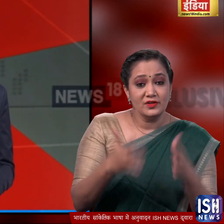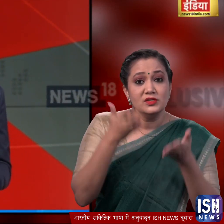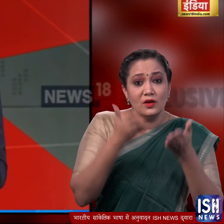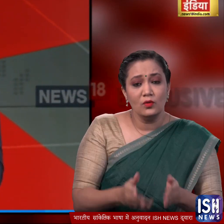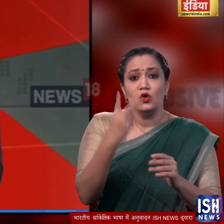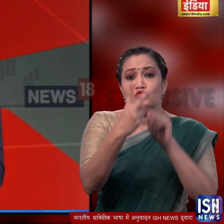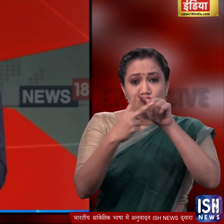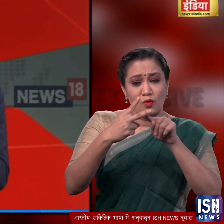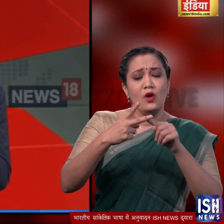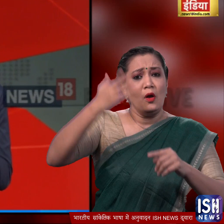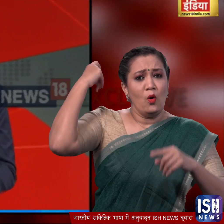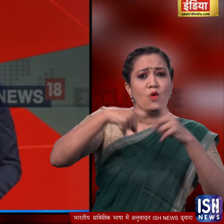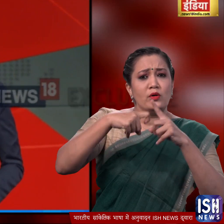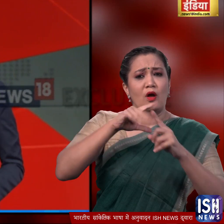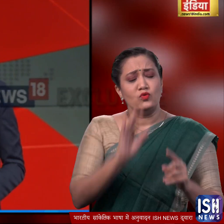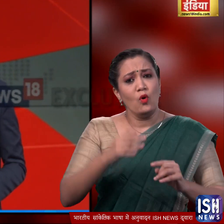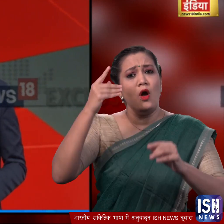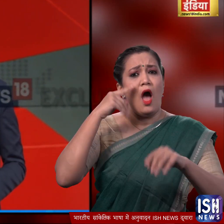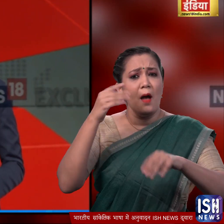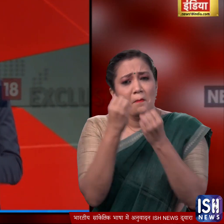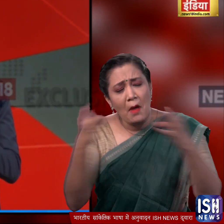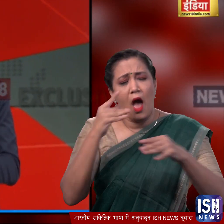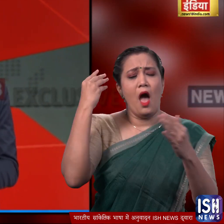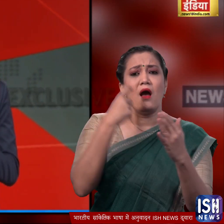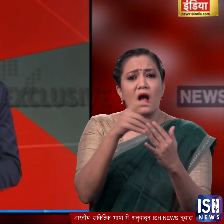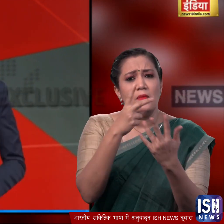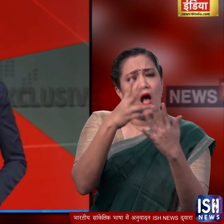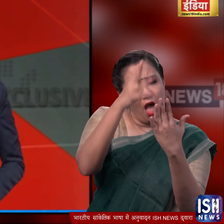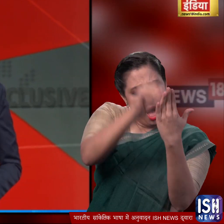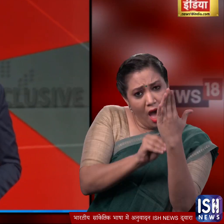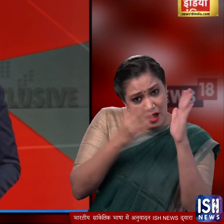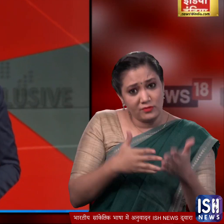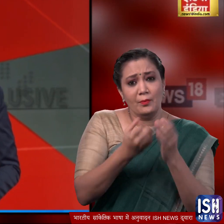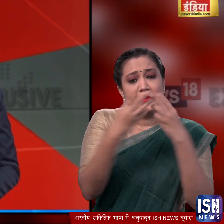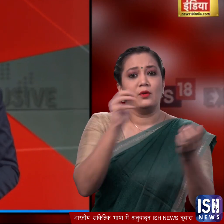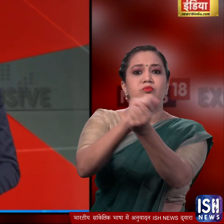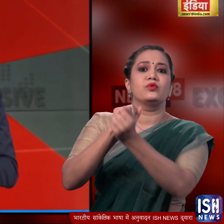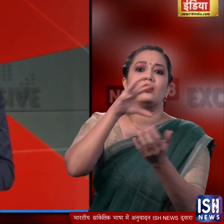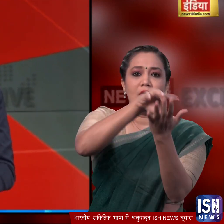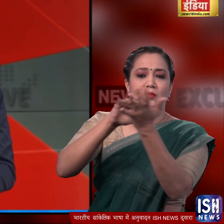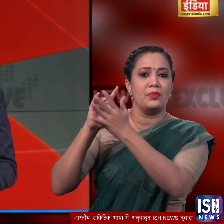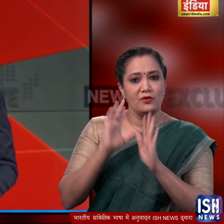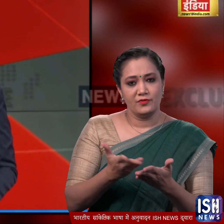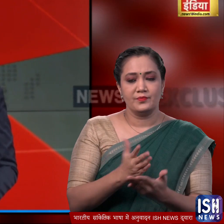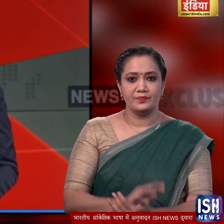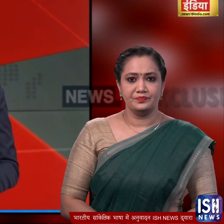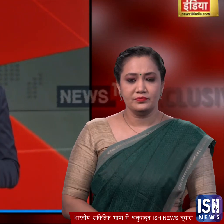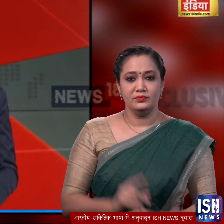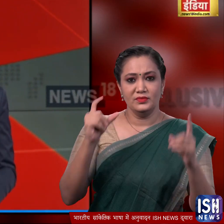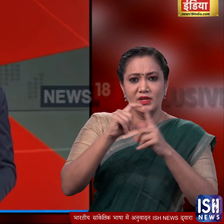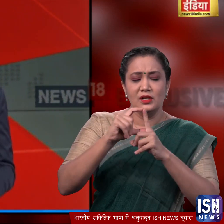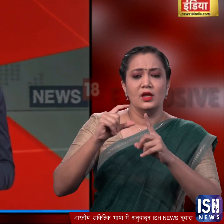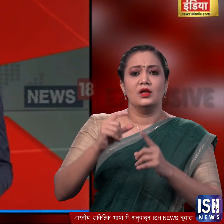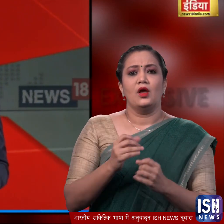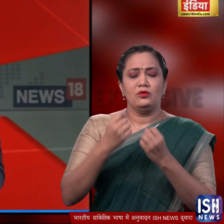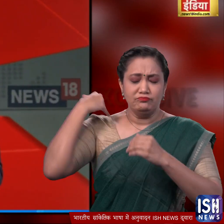हुआ कि उनमें 2 तो कोटा शहर के छठे हुए बदमाश, जिन पर कई थानों में केस दर्ज है। दिल्ली में लंबे वक्त के बाद